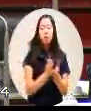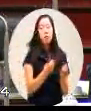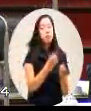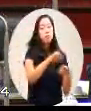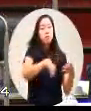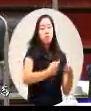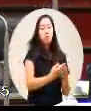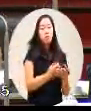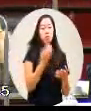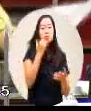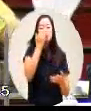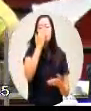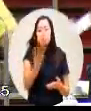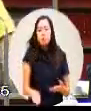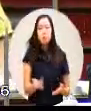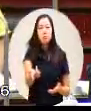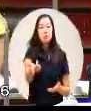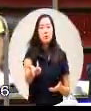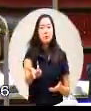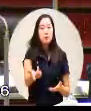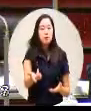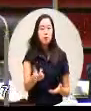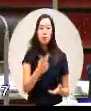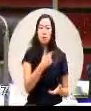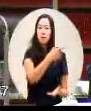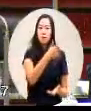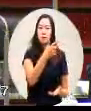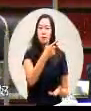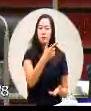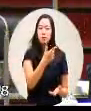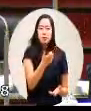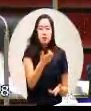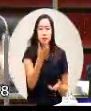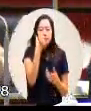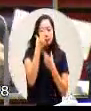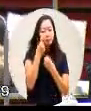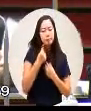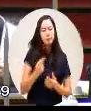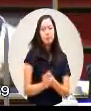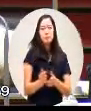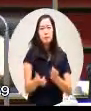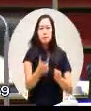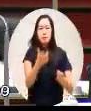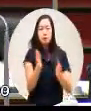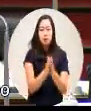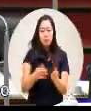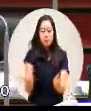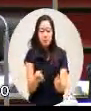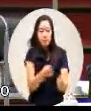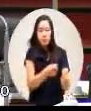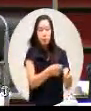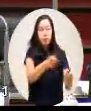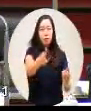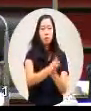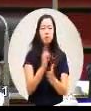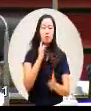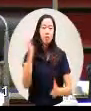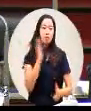啊，会得啦，我的学生囡仔一定学讲下声。甚至讲抢地啊，甚至和霸水